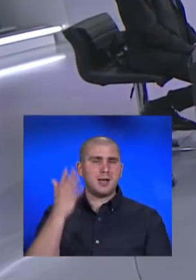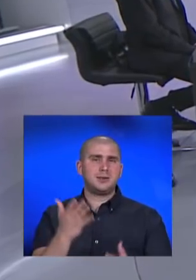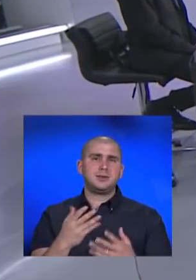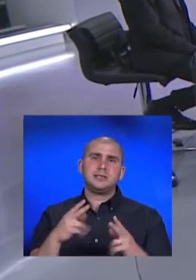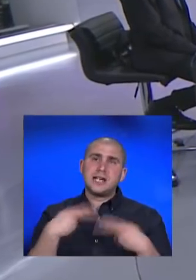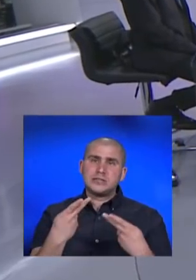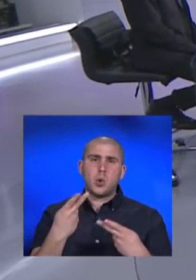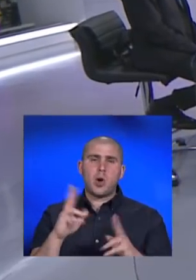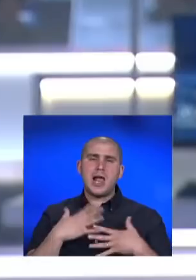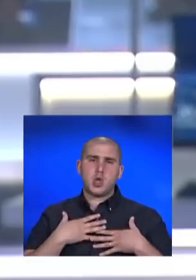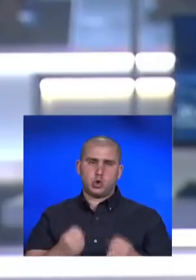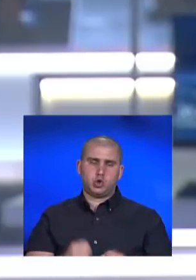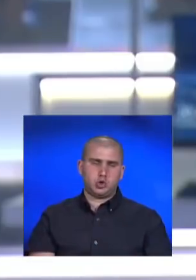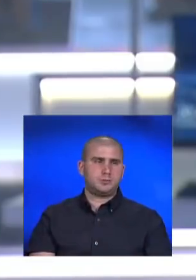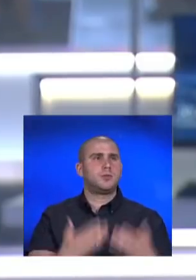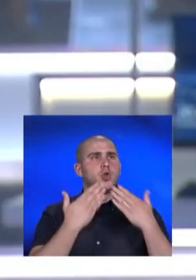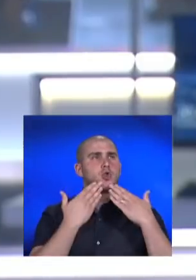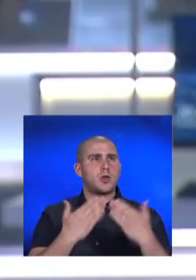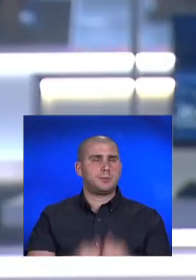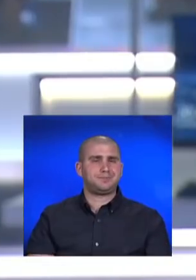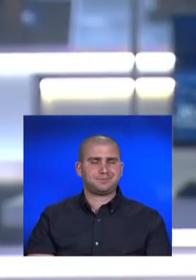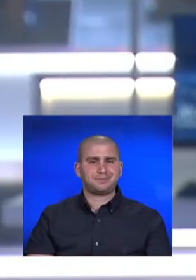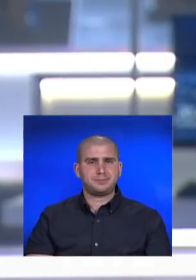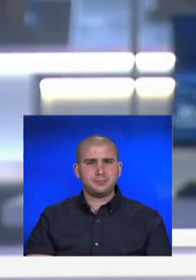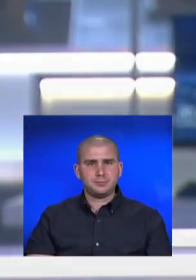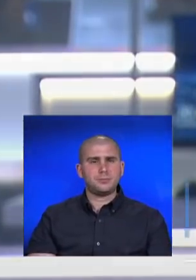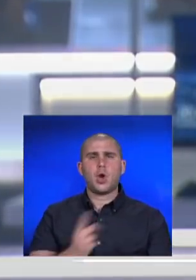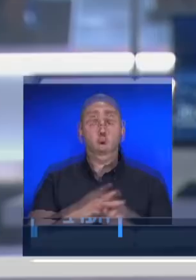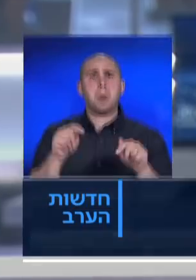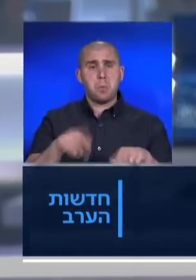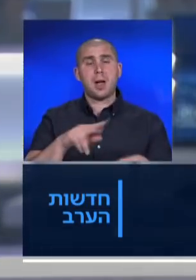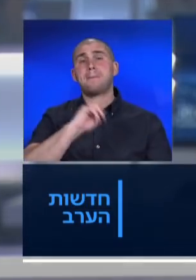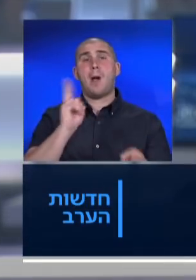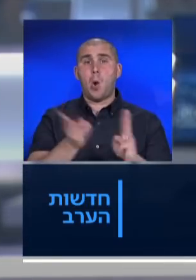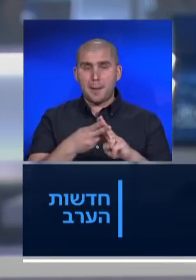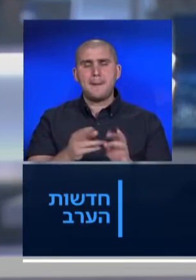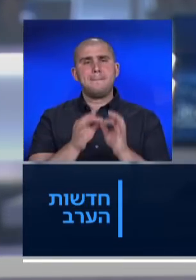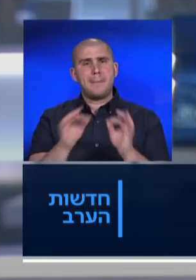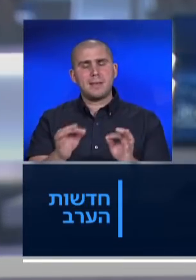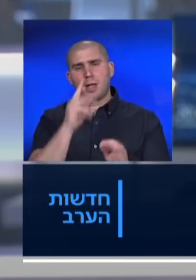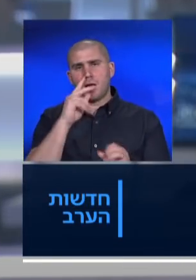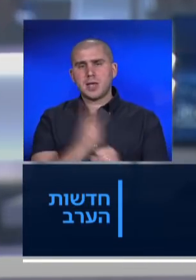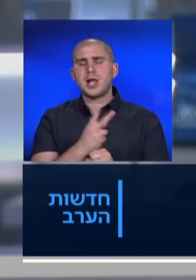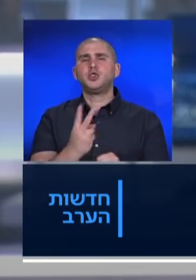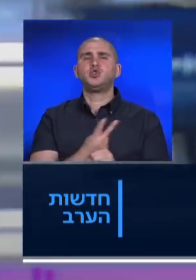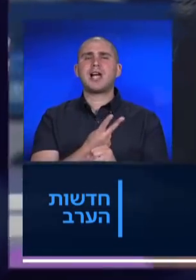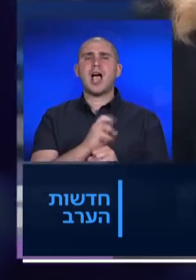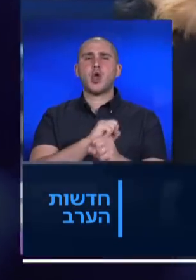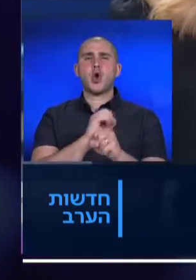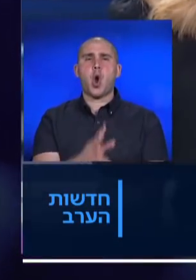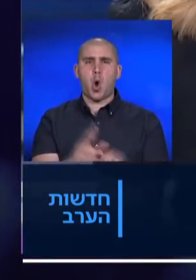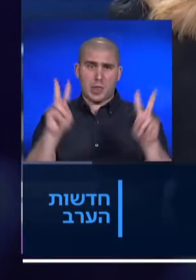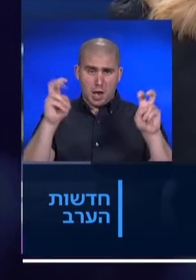להתאושש. ליאל, תודה. לא רק אצלנו, גם ברחבי העולם מתחילים להתרגל לשגרת הקורונה, ואנחנו רוצים